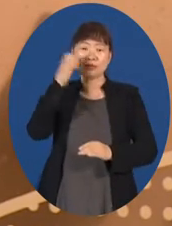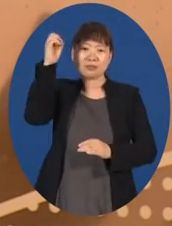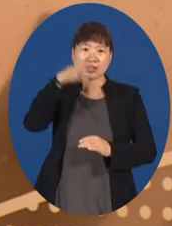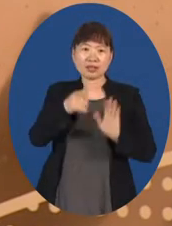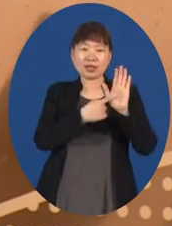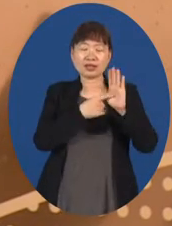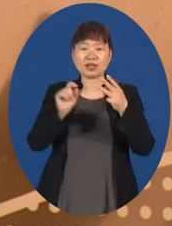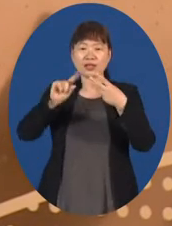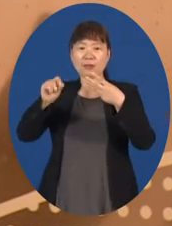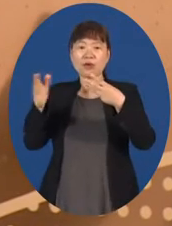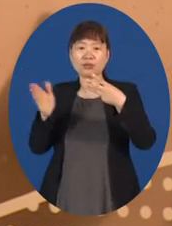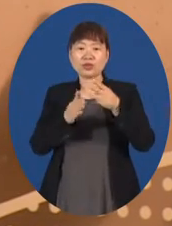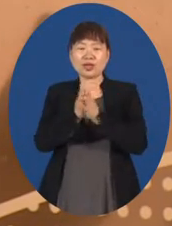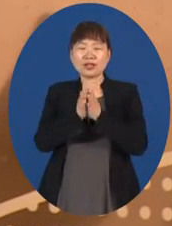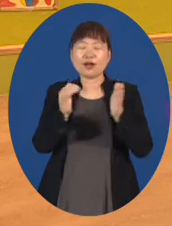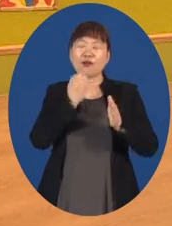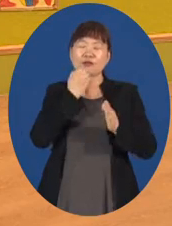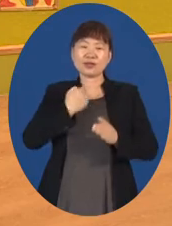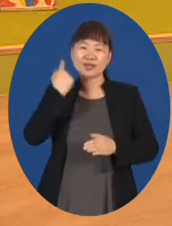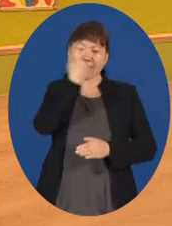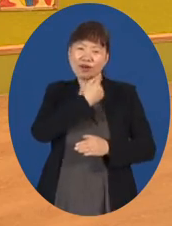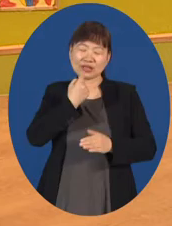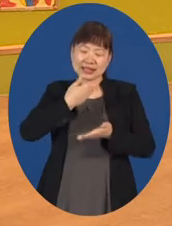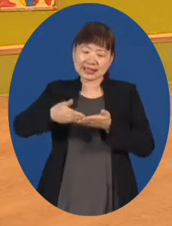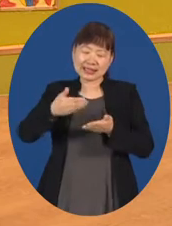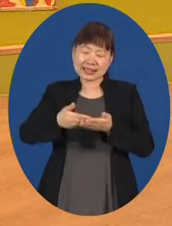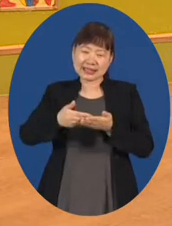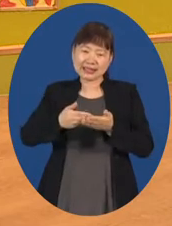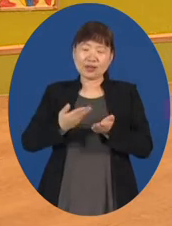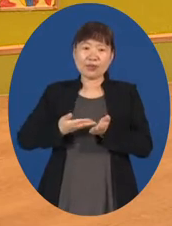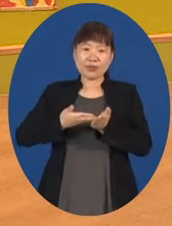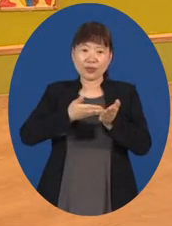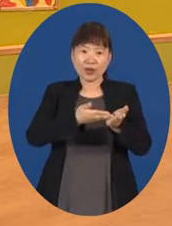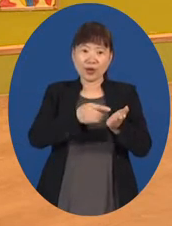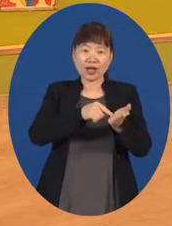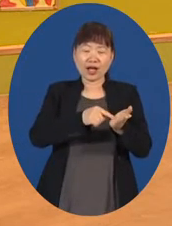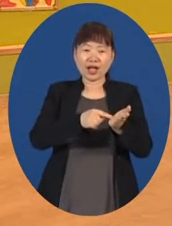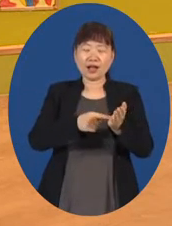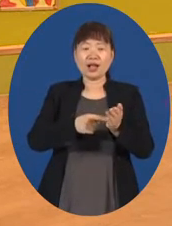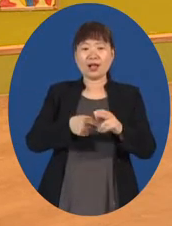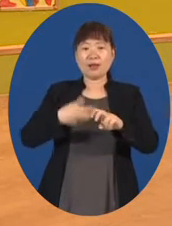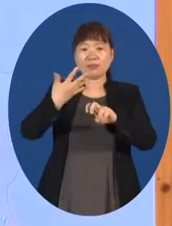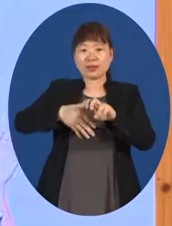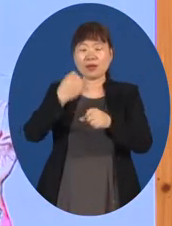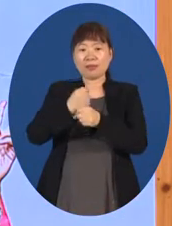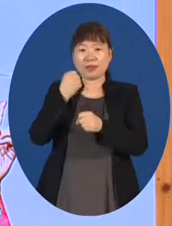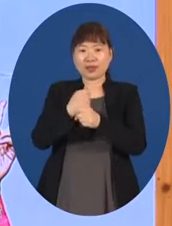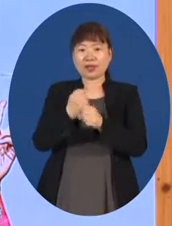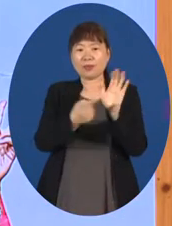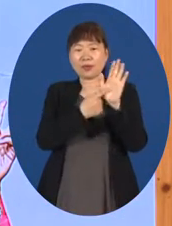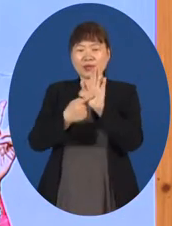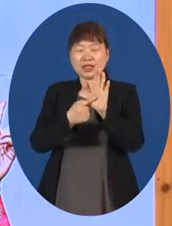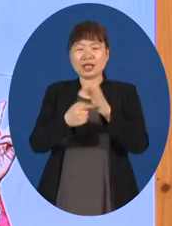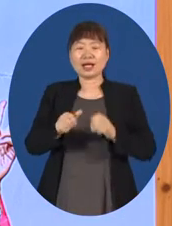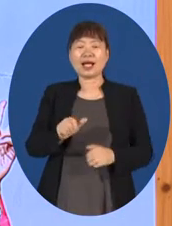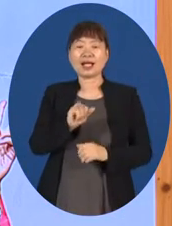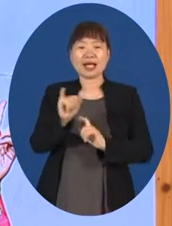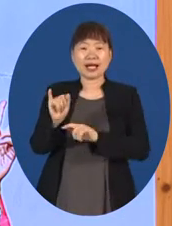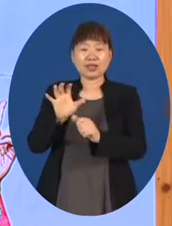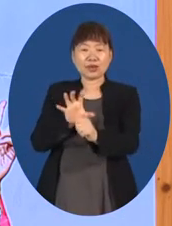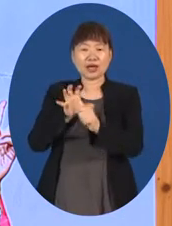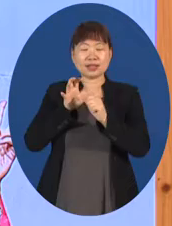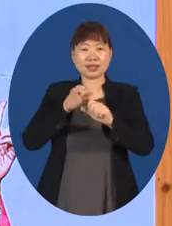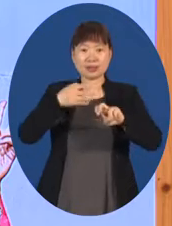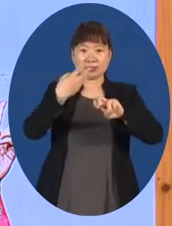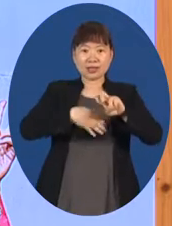전시는 지난 3월부터 진행한 웃는 내 얼굴 그리기 공모전 수상작을 미디어로 풀어내 전시하고 AR을 활용한 미디어